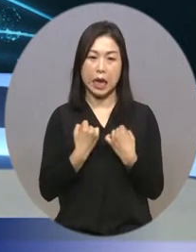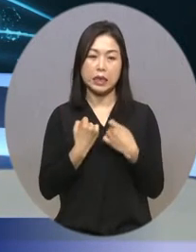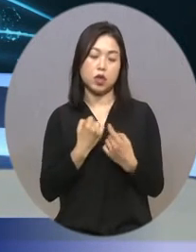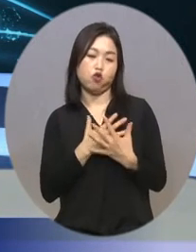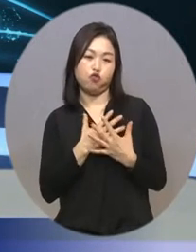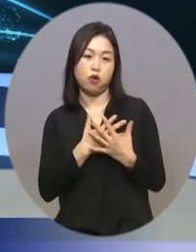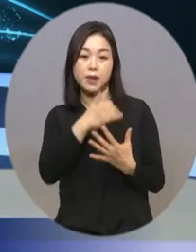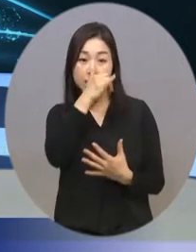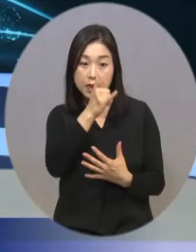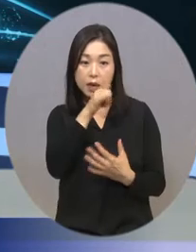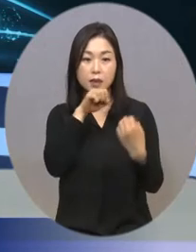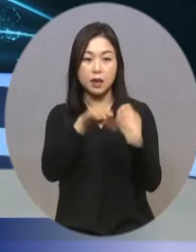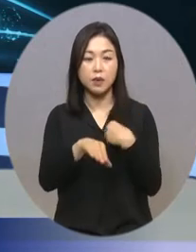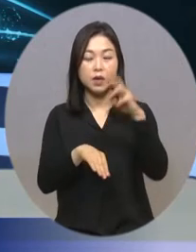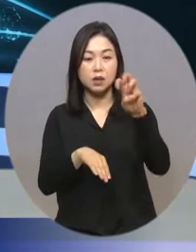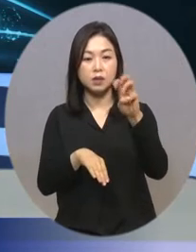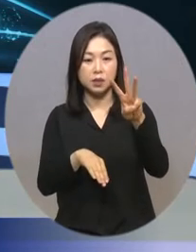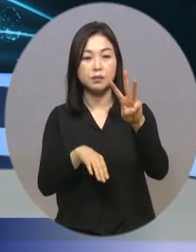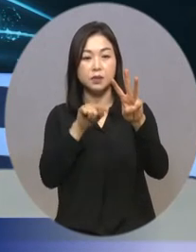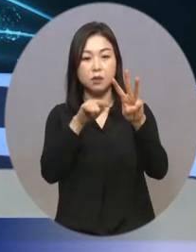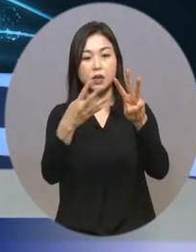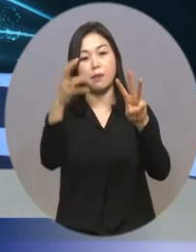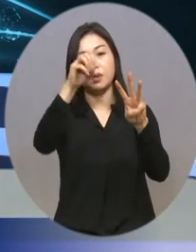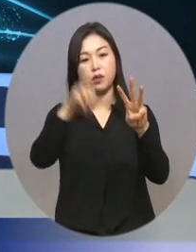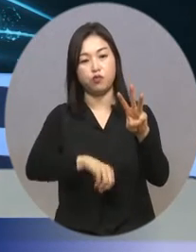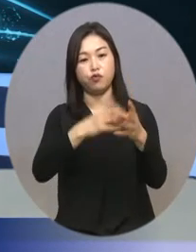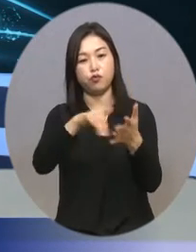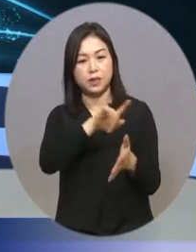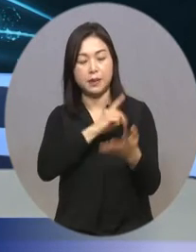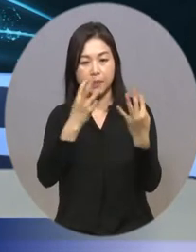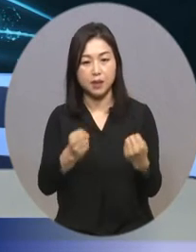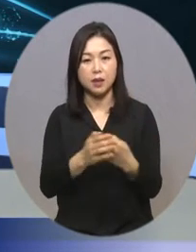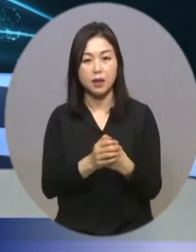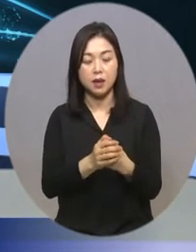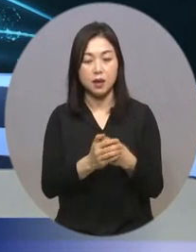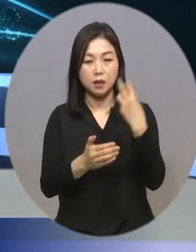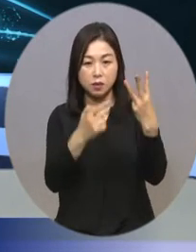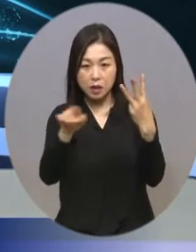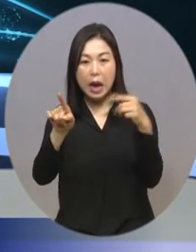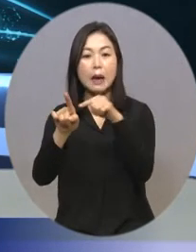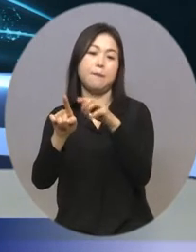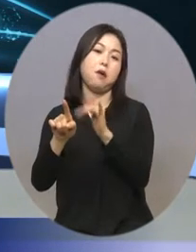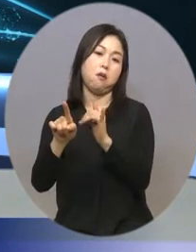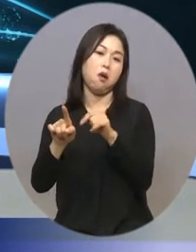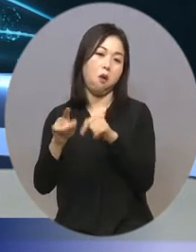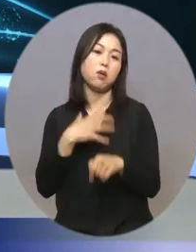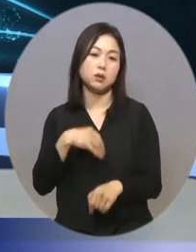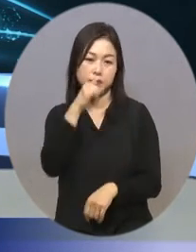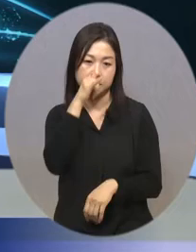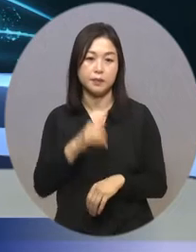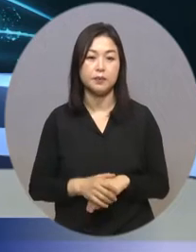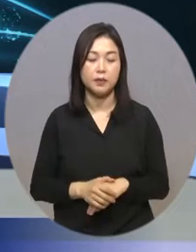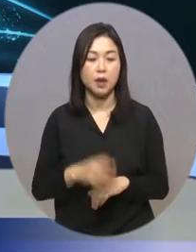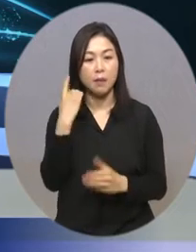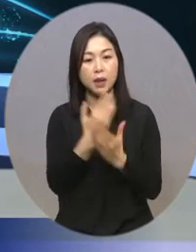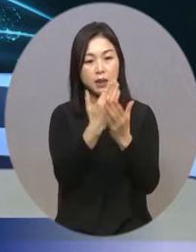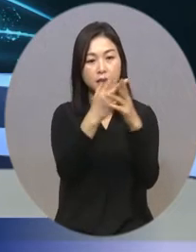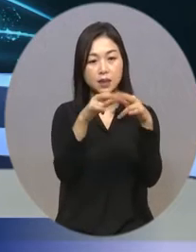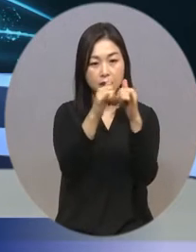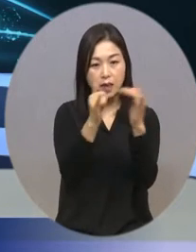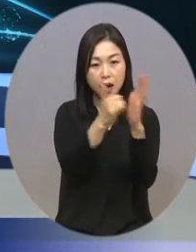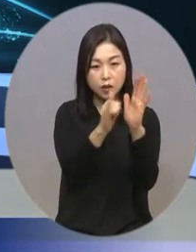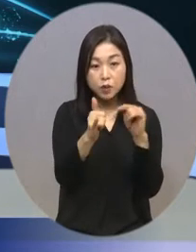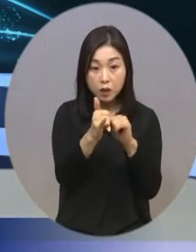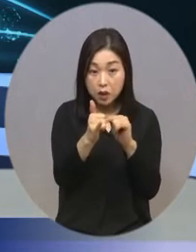대한 답변이 33.4%로 가장 많았습니다 3명 중 한 명꼴인데요 발달장애 가족에서도